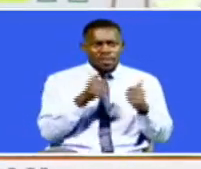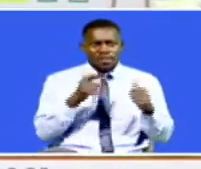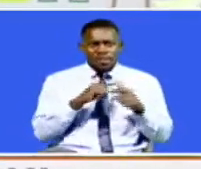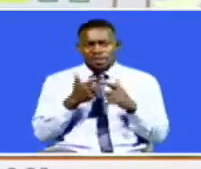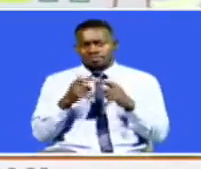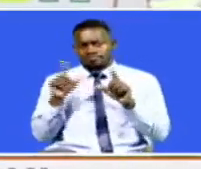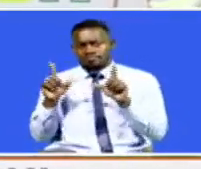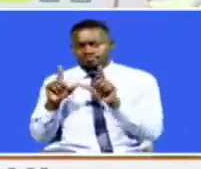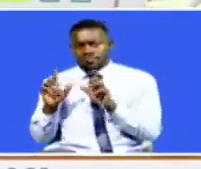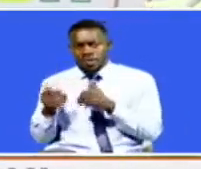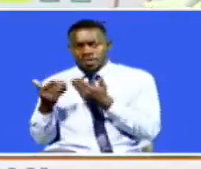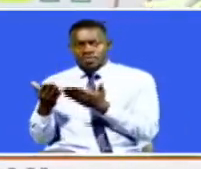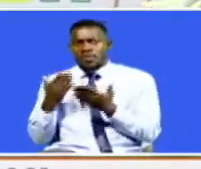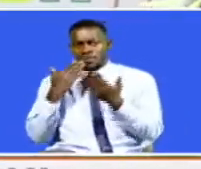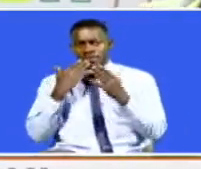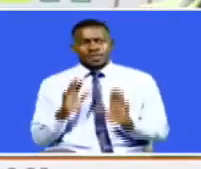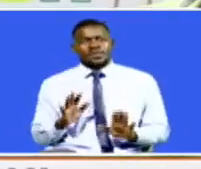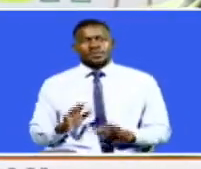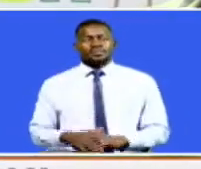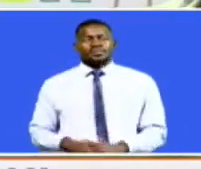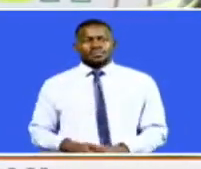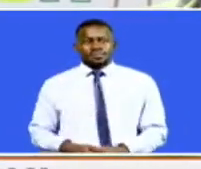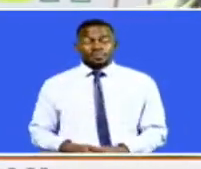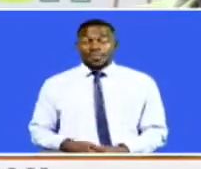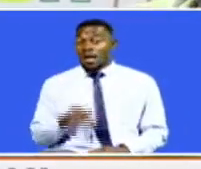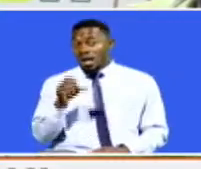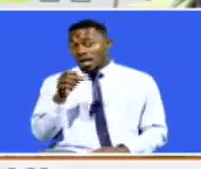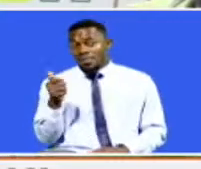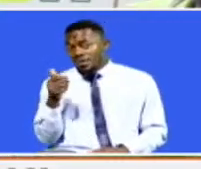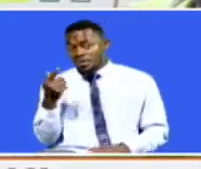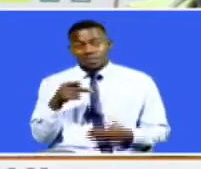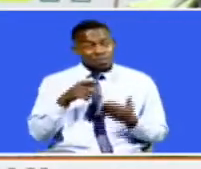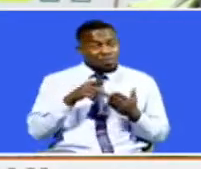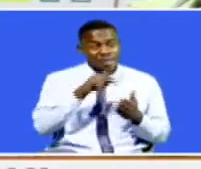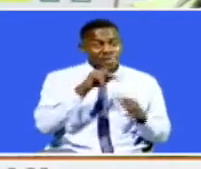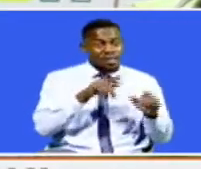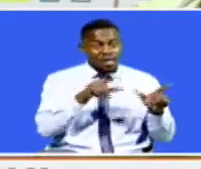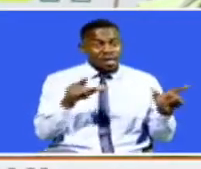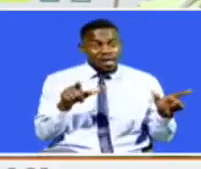for like lease ownership. Lakini title deed, hati miliki ndio